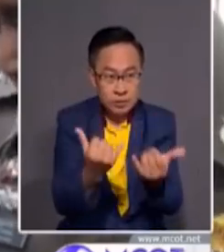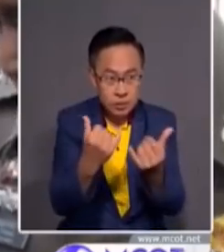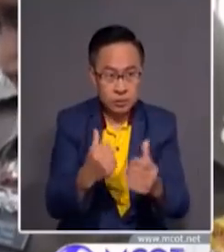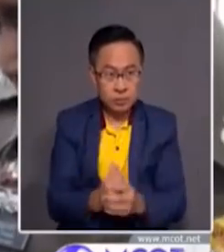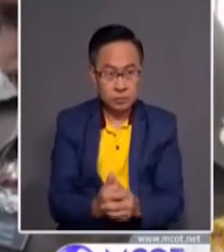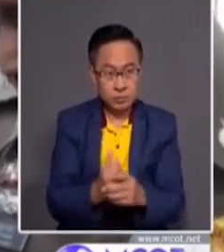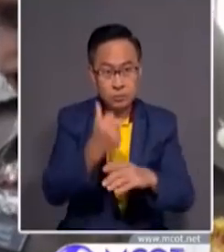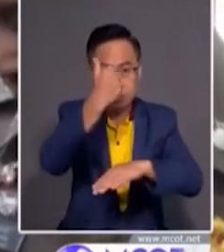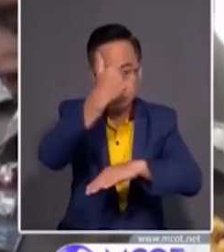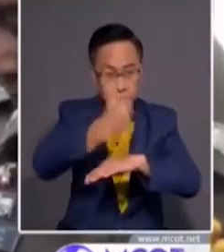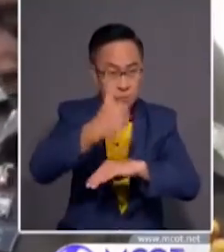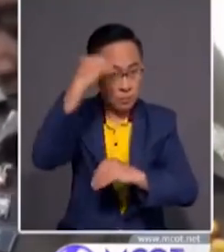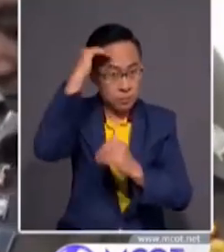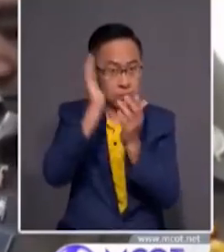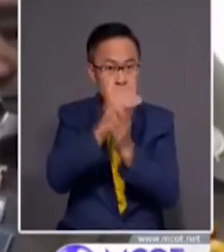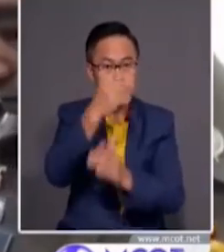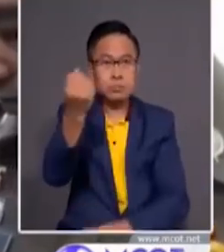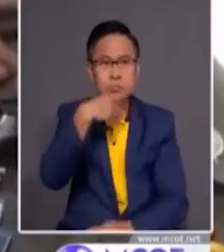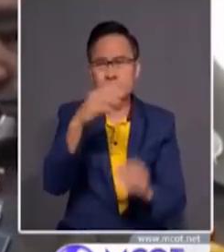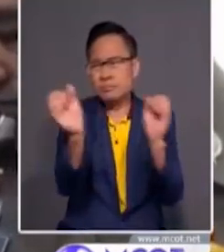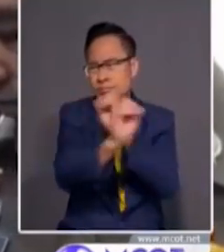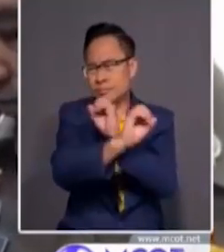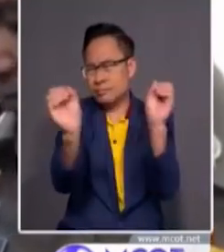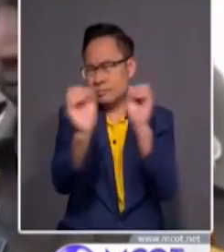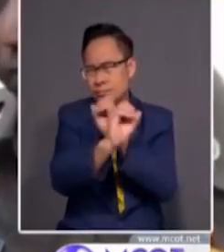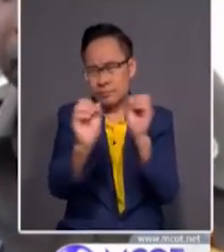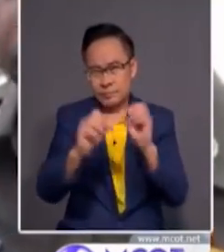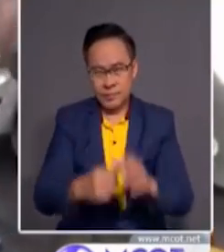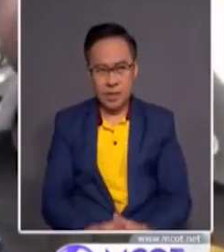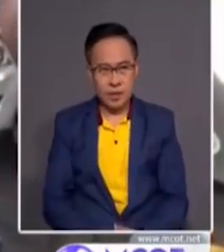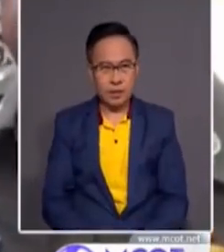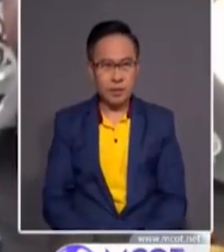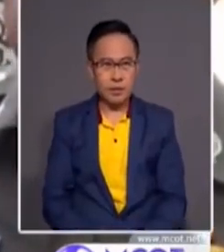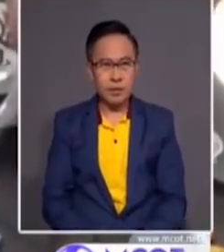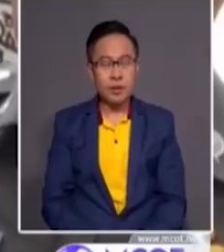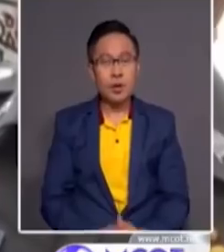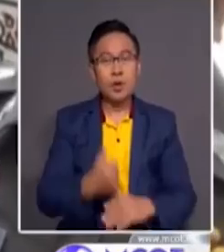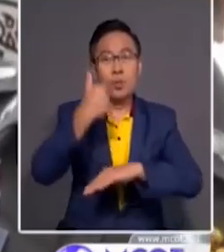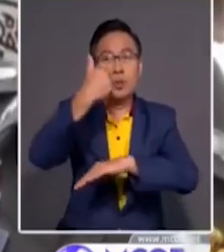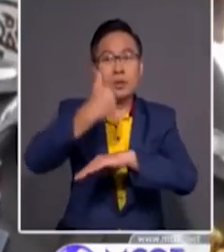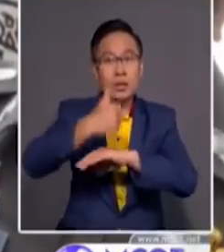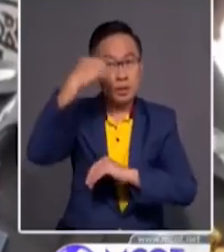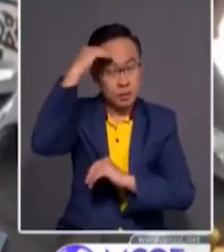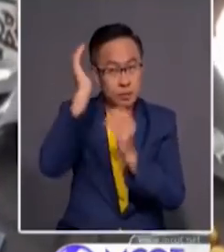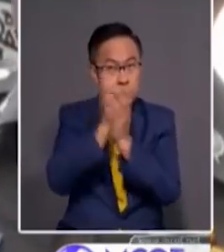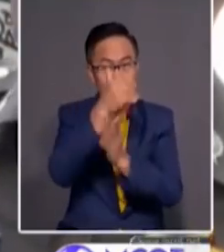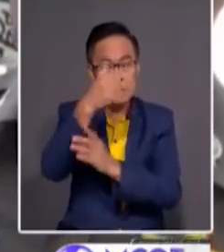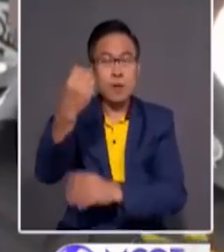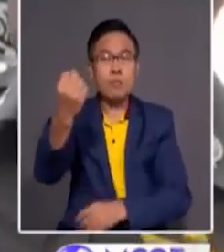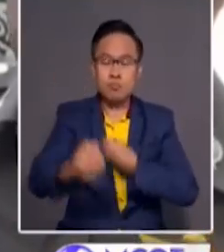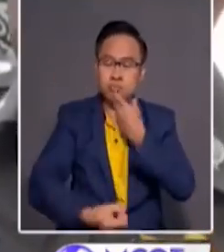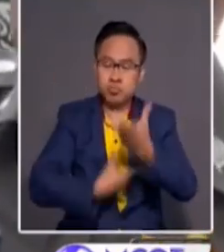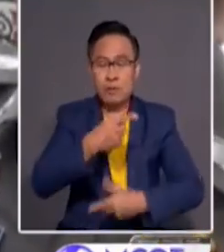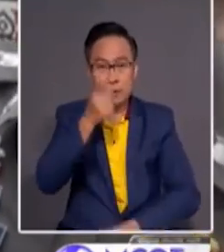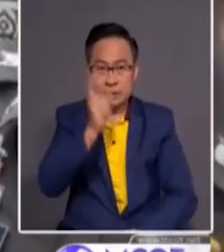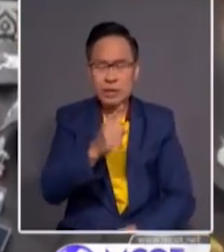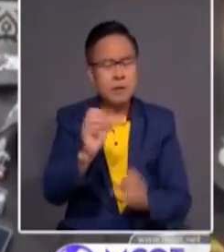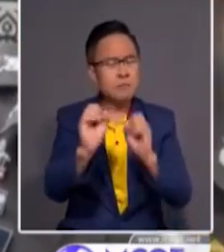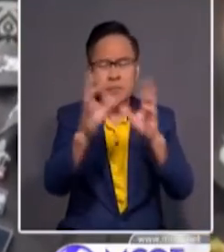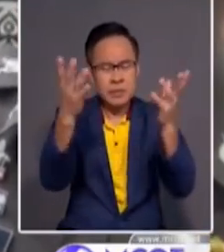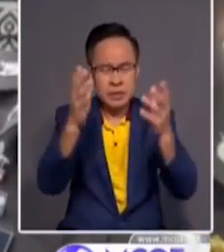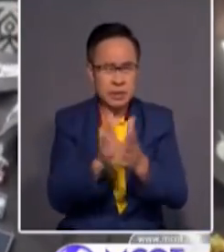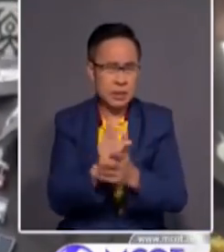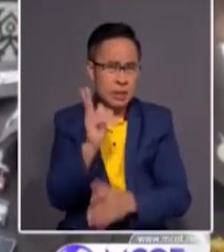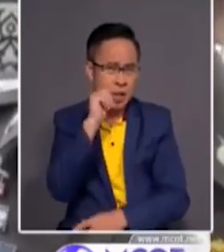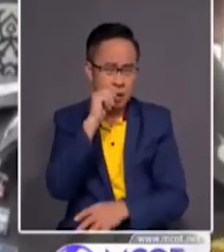ชาการตำรวจแห่งชาติยืนยันว่าไม่เป็นความจริงนะคะพลตำรวจเอกจักรทิพย์ชัยจินดาผู้บัญชาการตำรวจแห่งชาติเลยได้ให้สัมภาษณ์ถึงกระแสข่าวเรื่